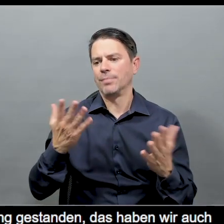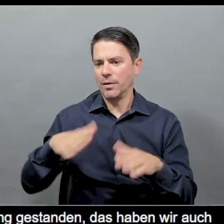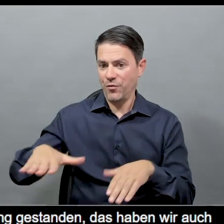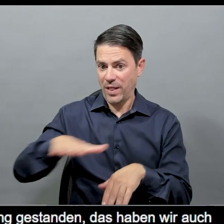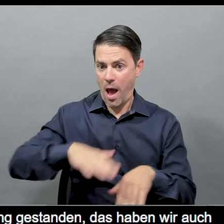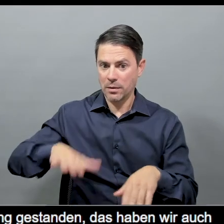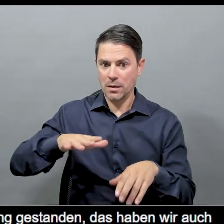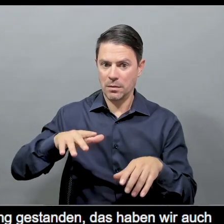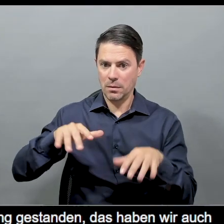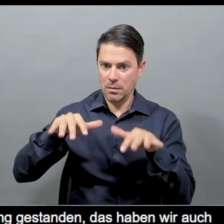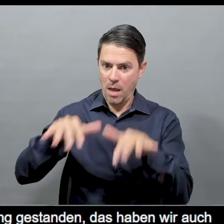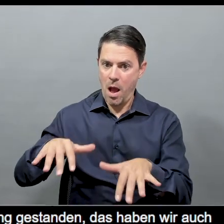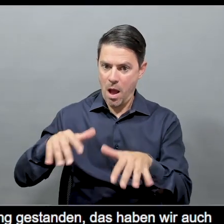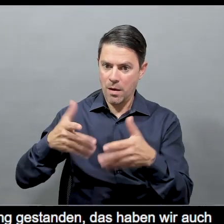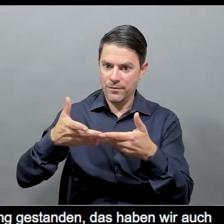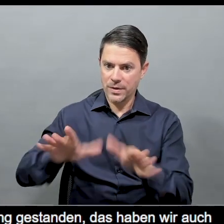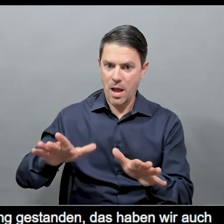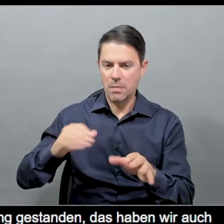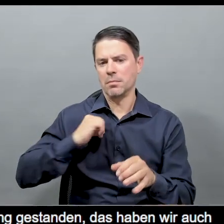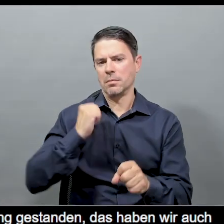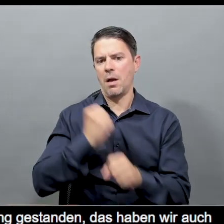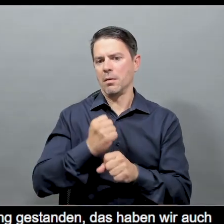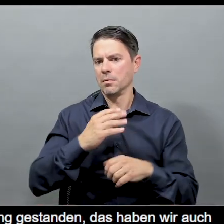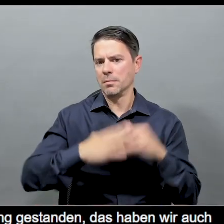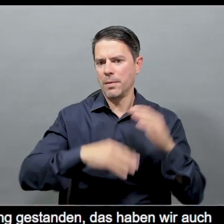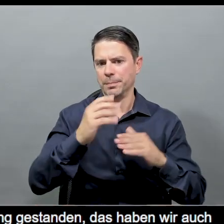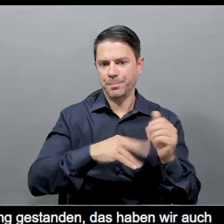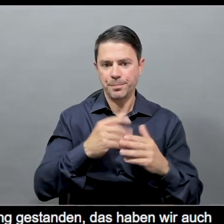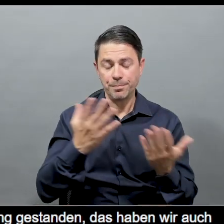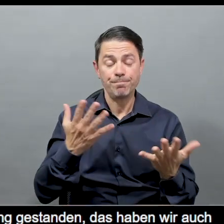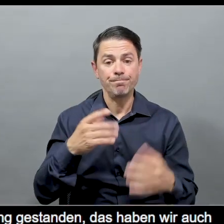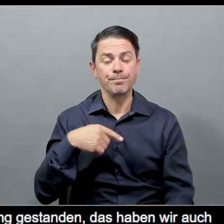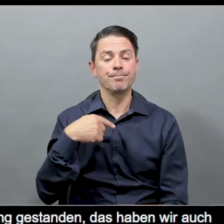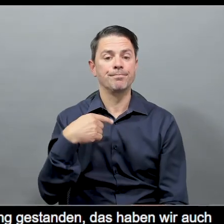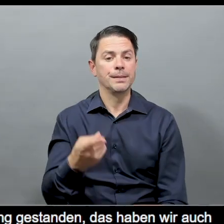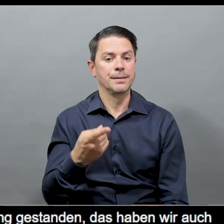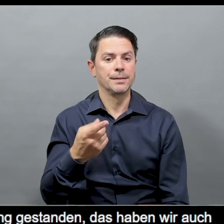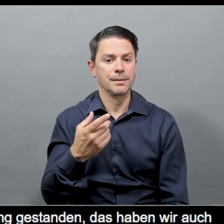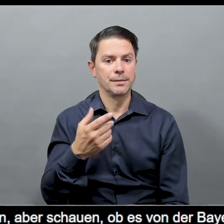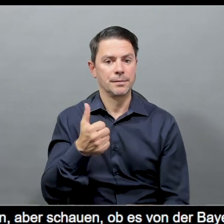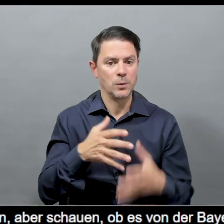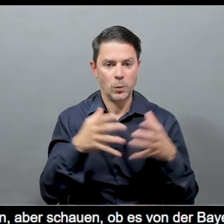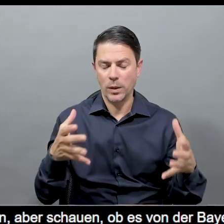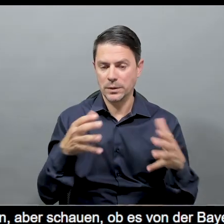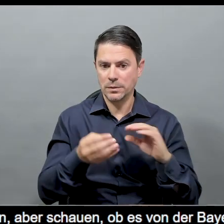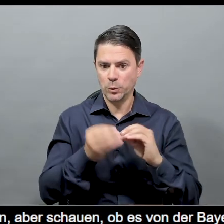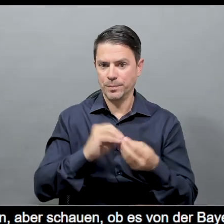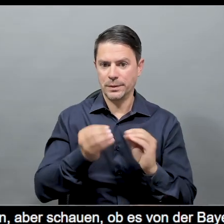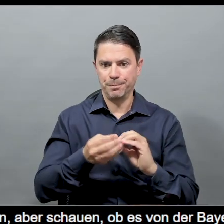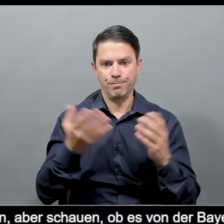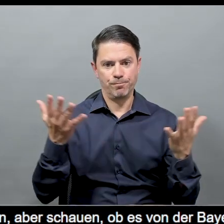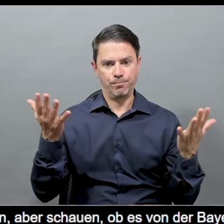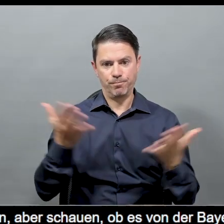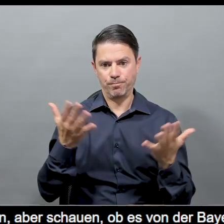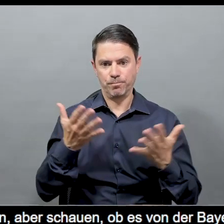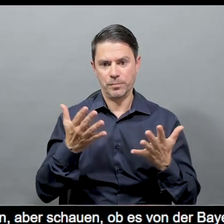nachverdichtet wird, sagt man grundsätzlich okay, aber nicht bei mir. Es war zuerst in den letzten Wochen ein Bürgerentscheid in Lindau gegeben, auf einem